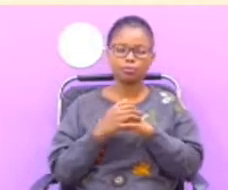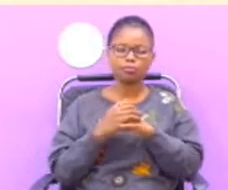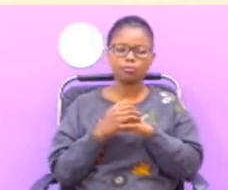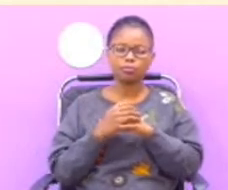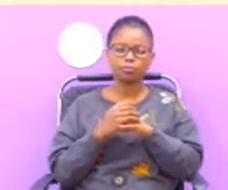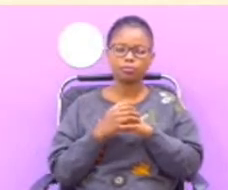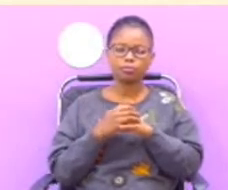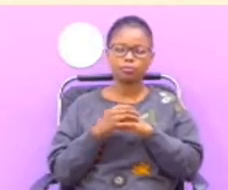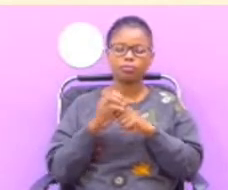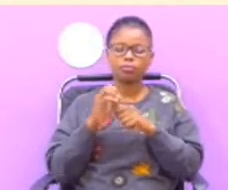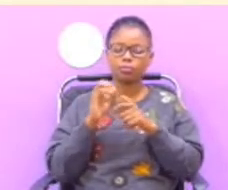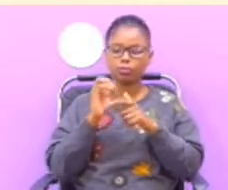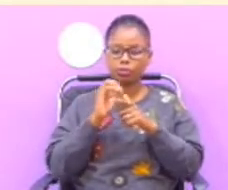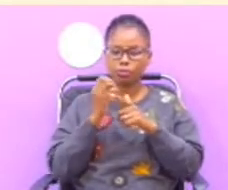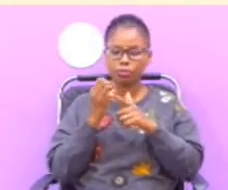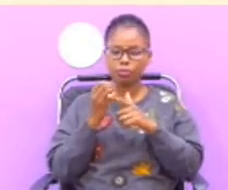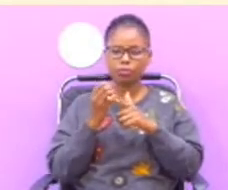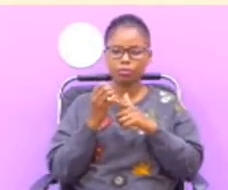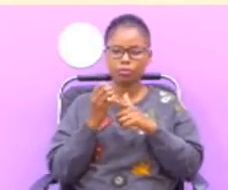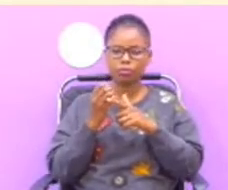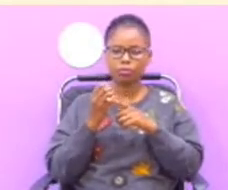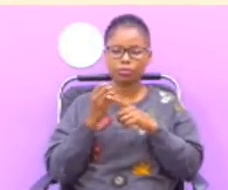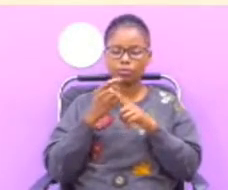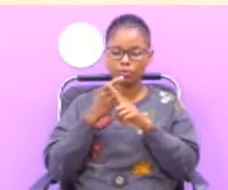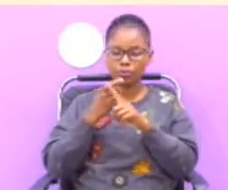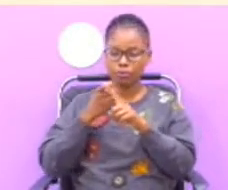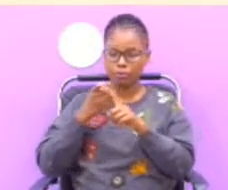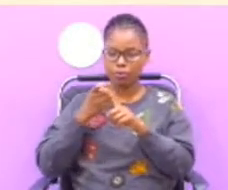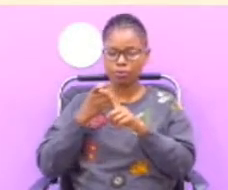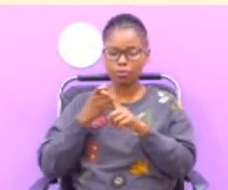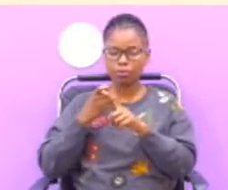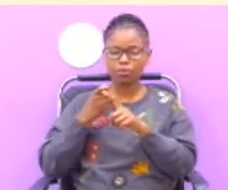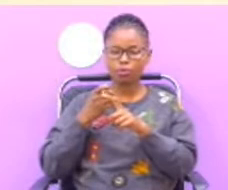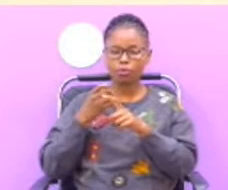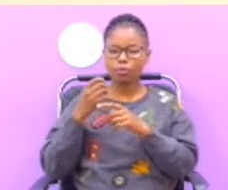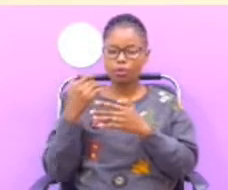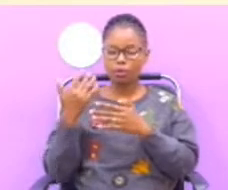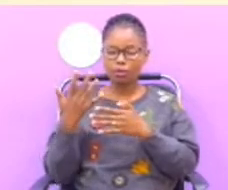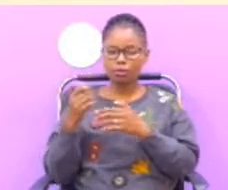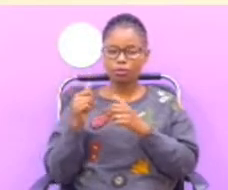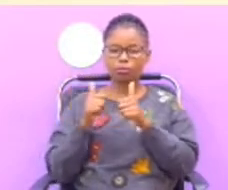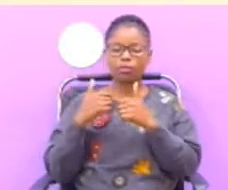gũtirĩ mũndũ ona ũmwe ũkũhota kwĩruta moko-inĩ ma ũrĩa ũrĩ hinya